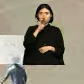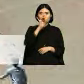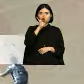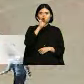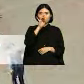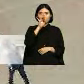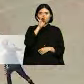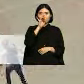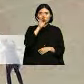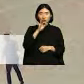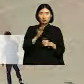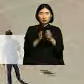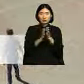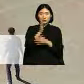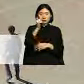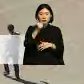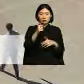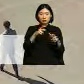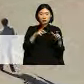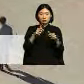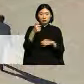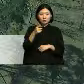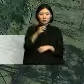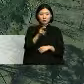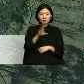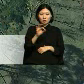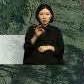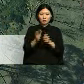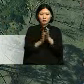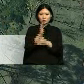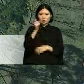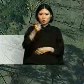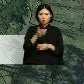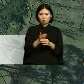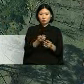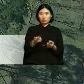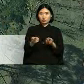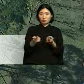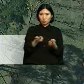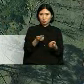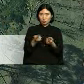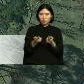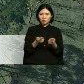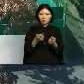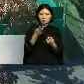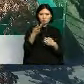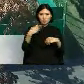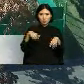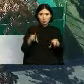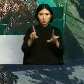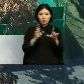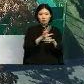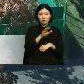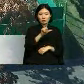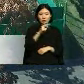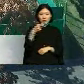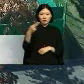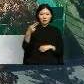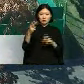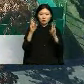중앙 시장 군수 구청장 협의회 염태영 시장님 의 중재로 13일날 저희가 lh